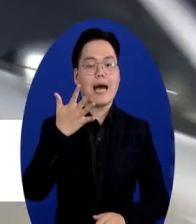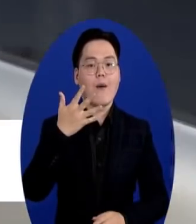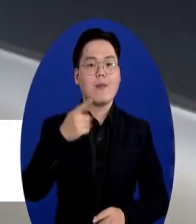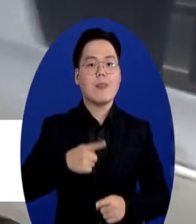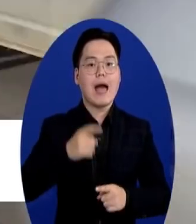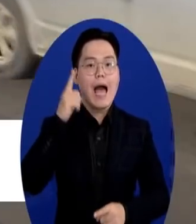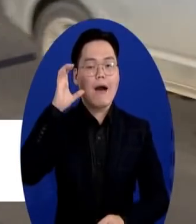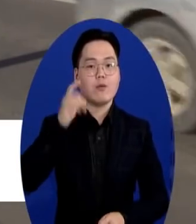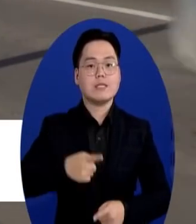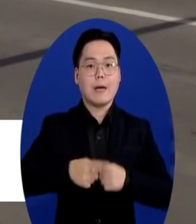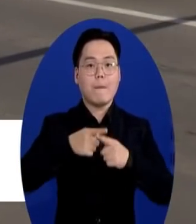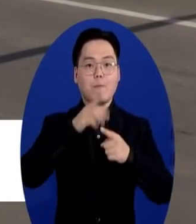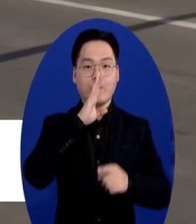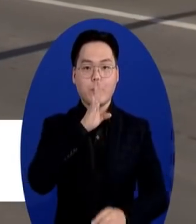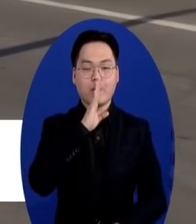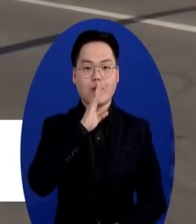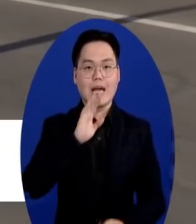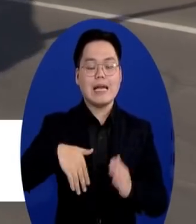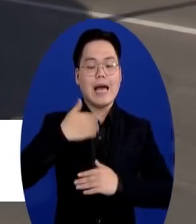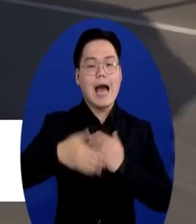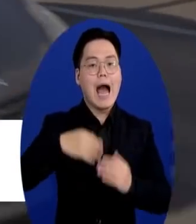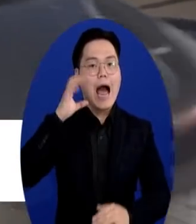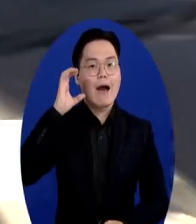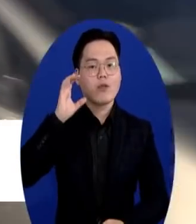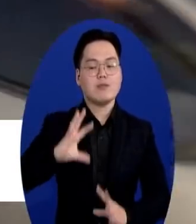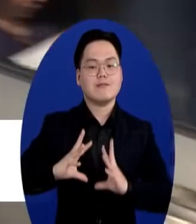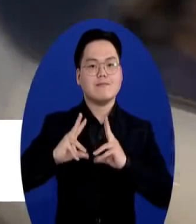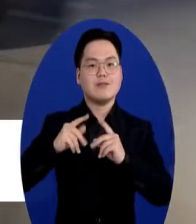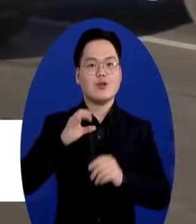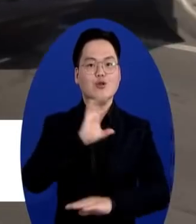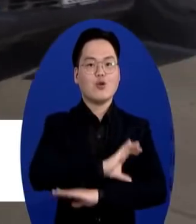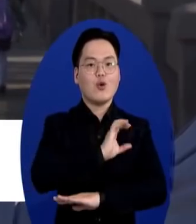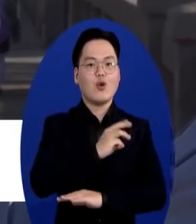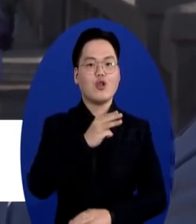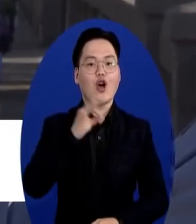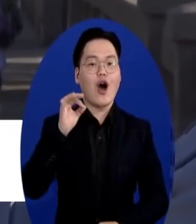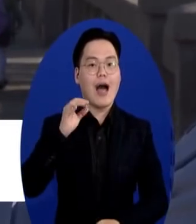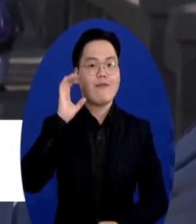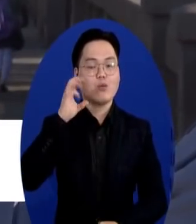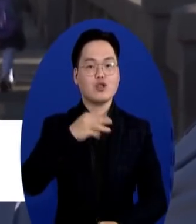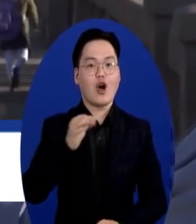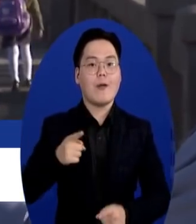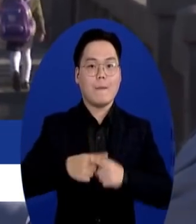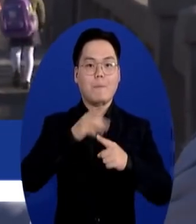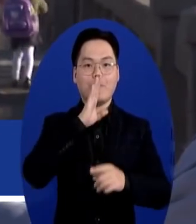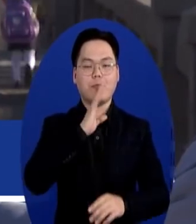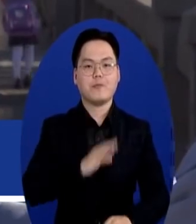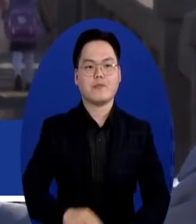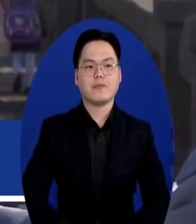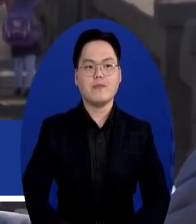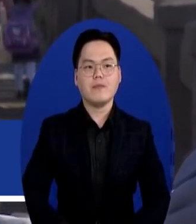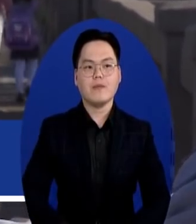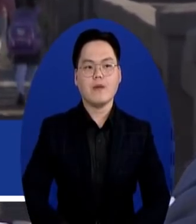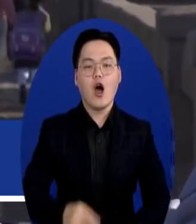Цаашид нийтийн тээврт парк шинчилэл гэж сургуулийн автобусны тоог нэмэгдүүлнэ. 2020 онд нийтийн тээврийн парк шинжилтийн хүрээнд